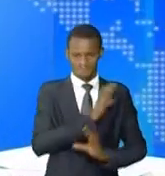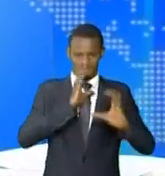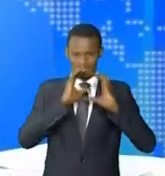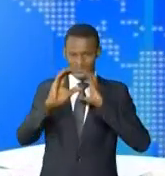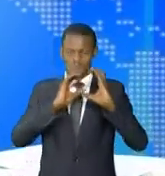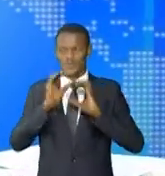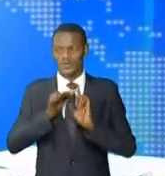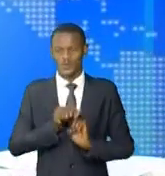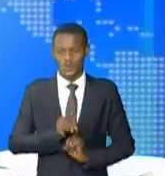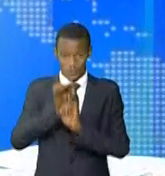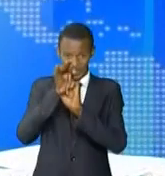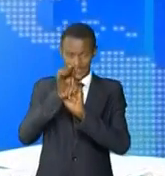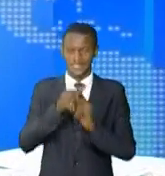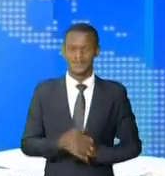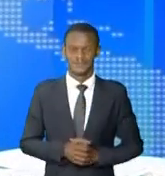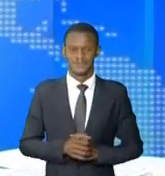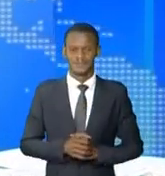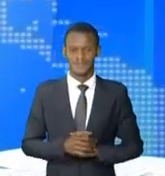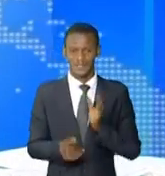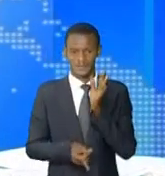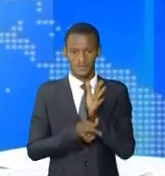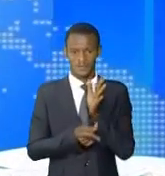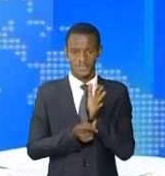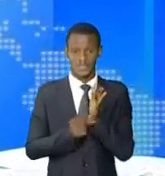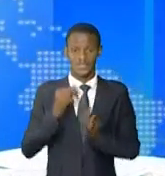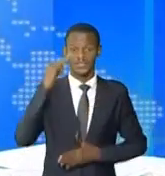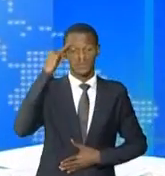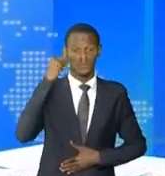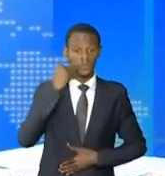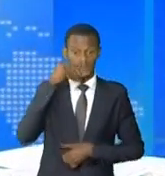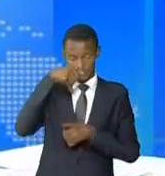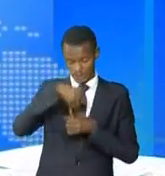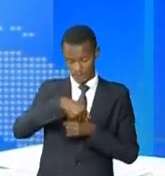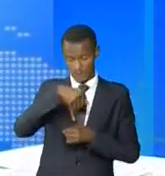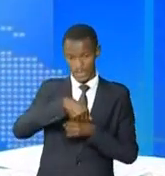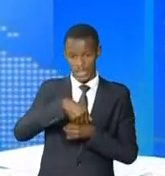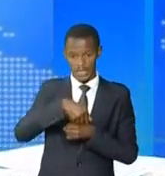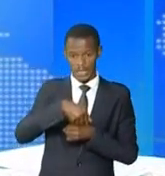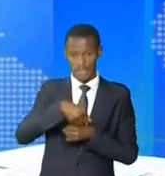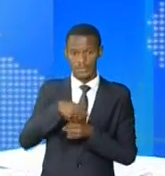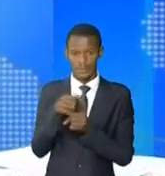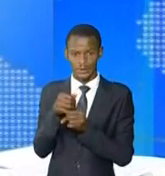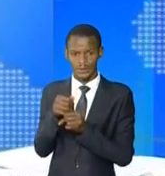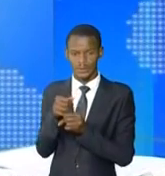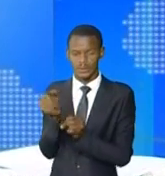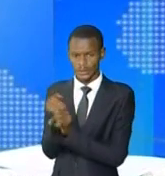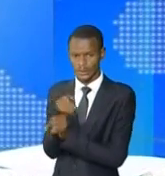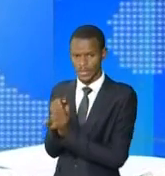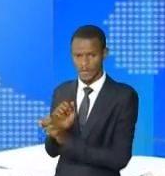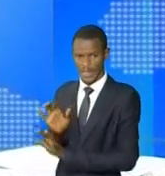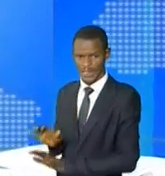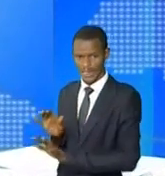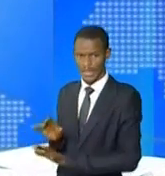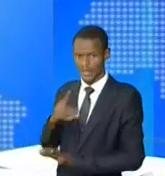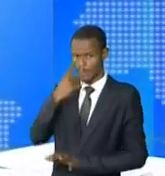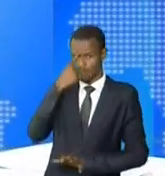le vice-ministre de l'Intérieur faisant l'intérim du vice-premier ministre, ministre de l'Intérieur, Sécurité et Affaires